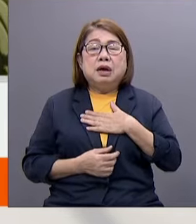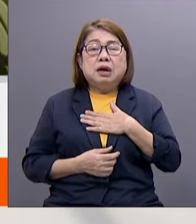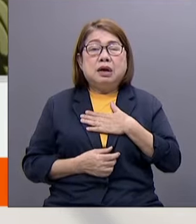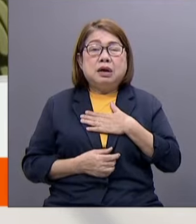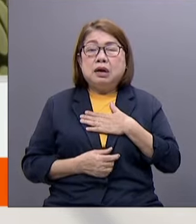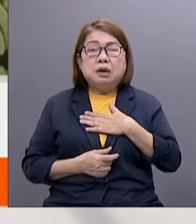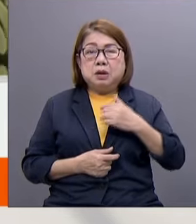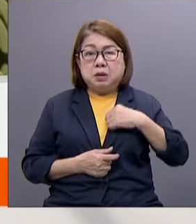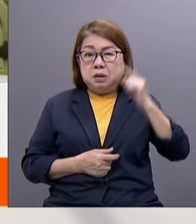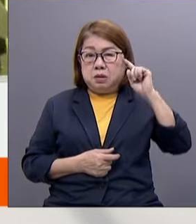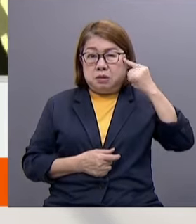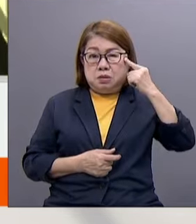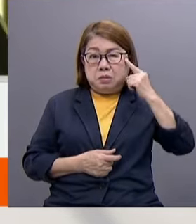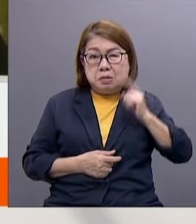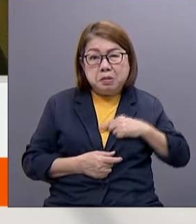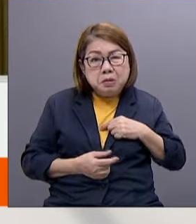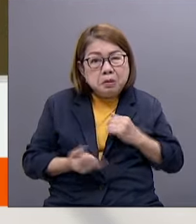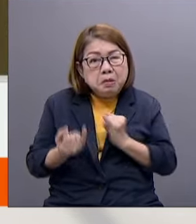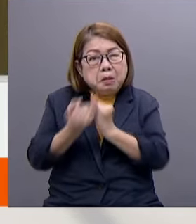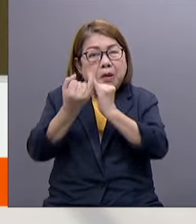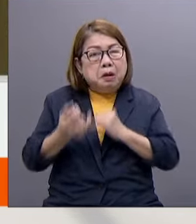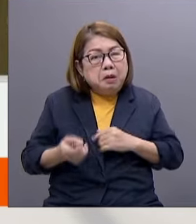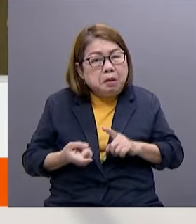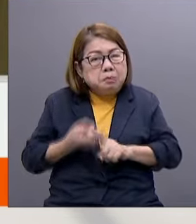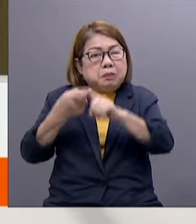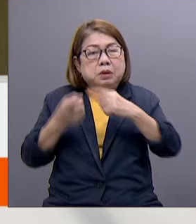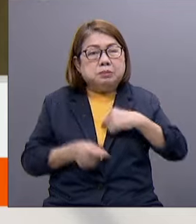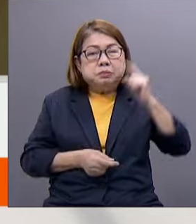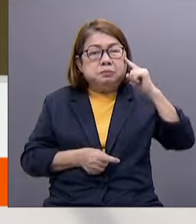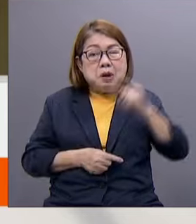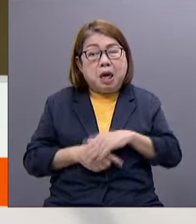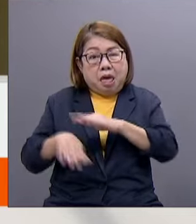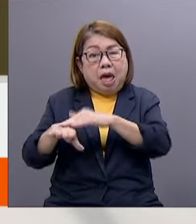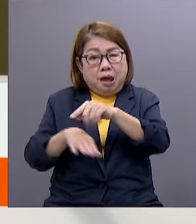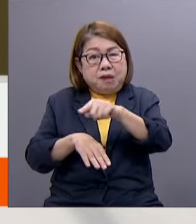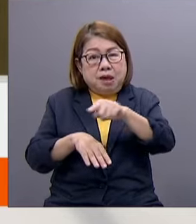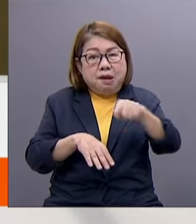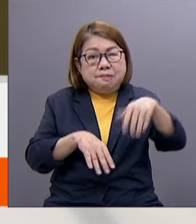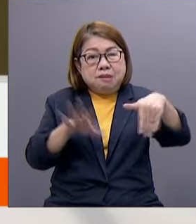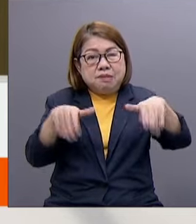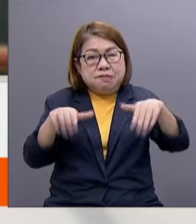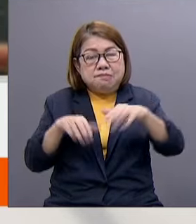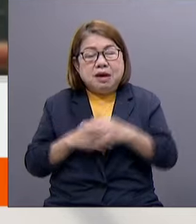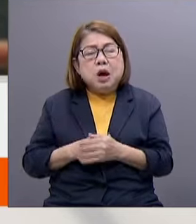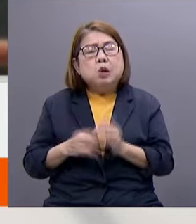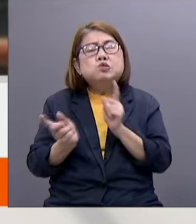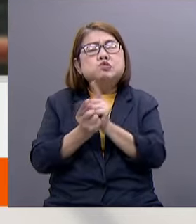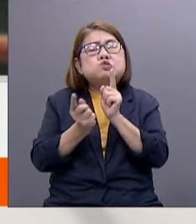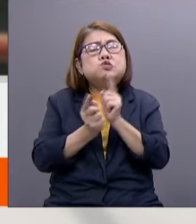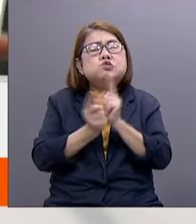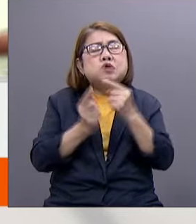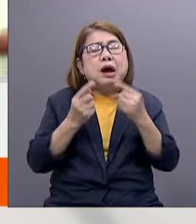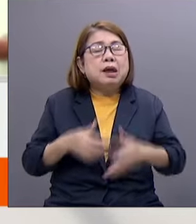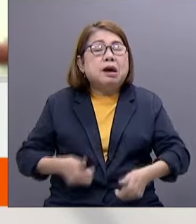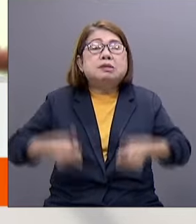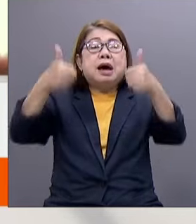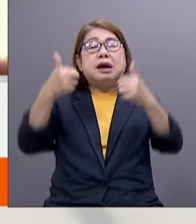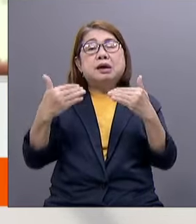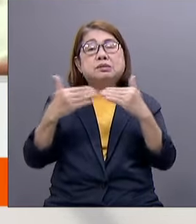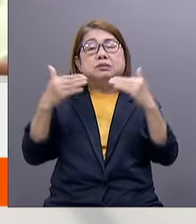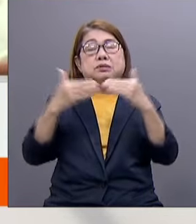ว่าเขาหัวหรือไม่หัวนะอันนี้เราไม่รู้เขาอาจจะชวนกันมาสมัครรู้จักกันอะไรอย่างนี้แล้วเขาก็ได้เข้าไปพร้อมๆกันอย่างนี้นะค